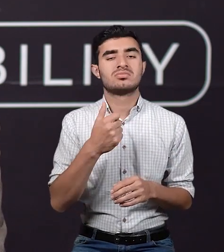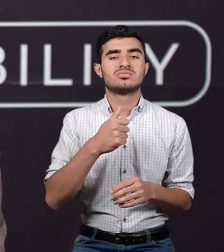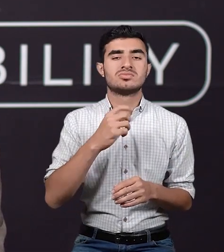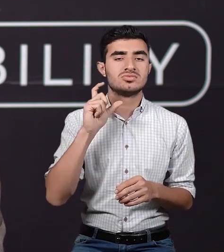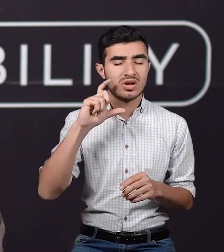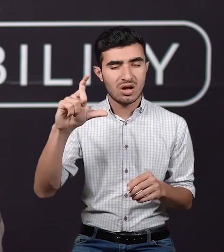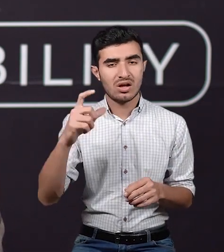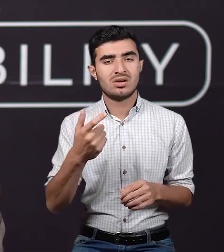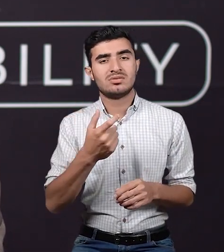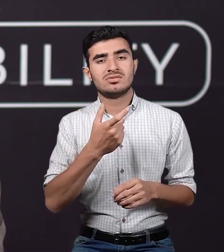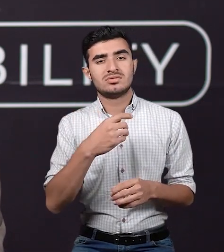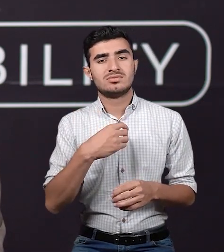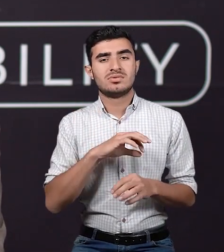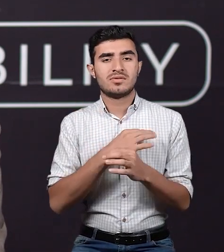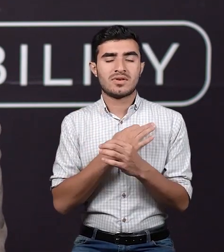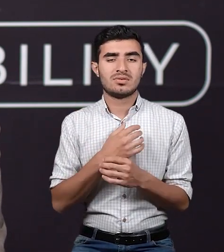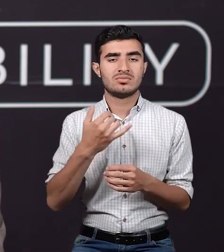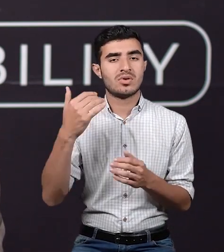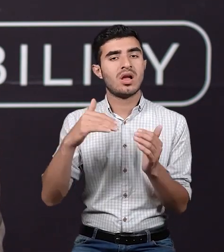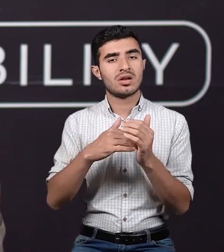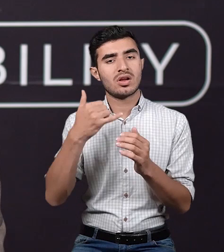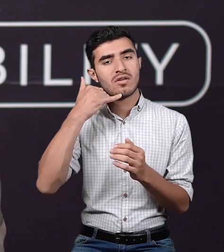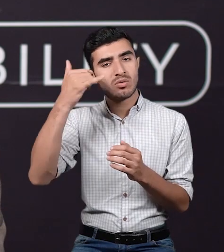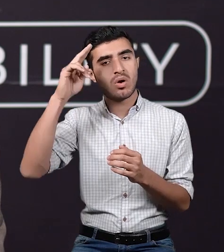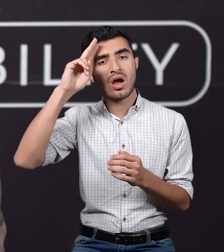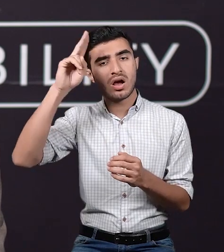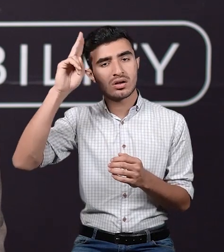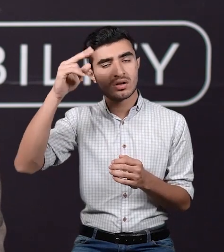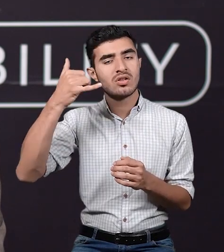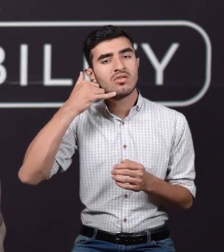وہی کرب ناک چیخیں،